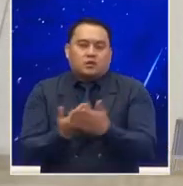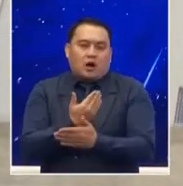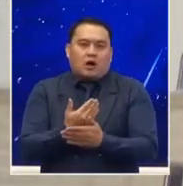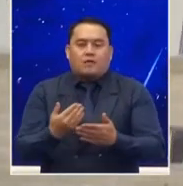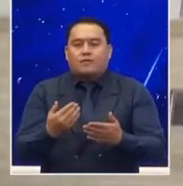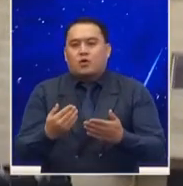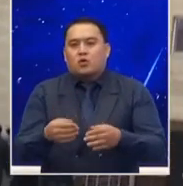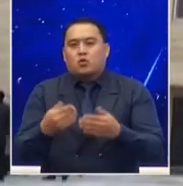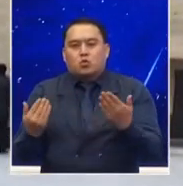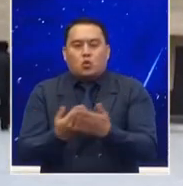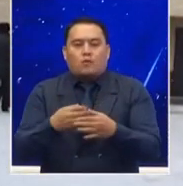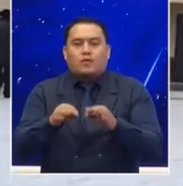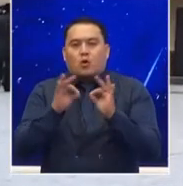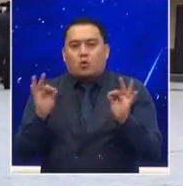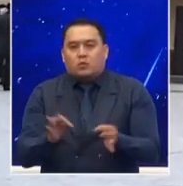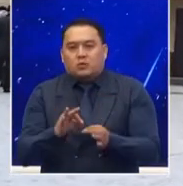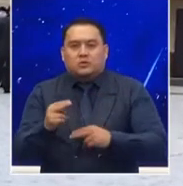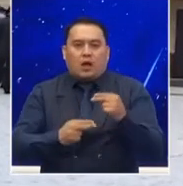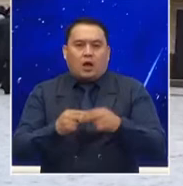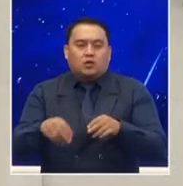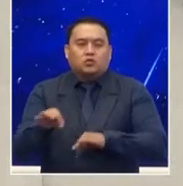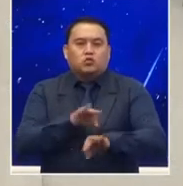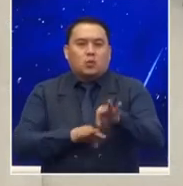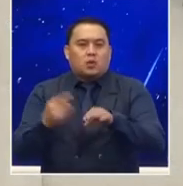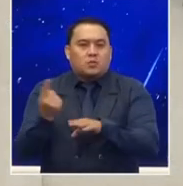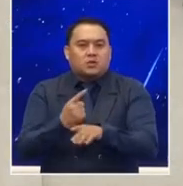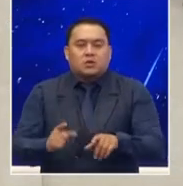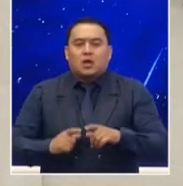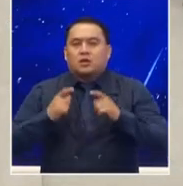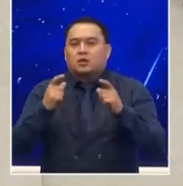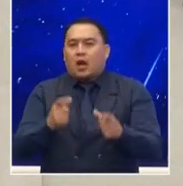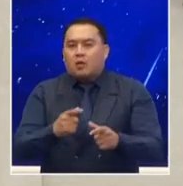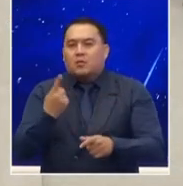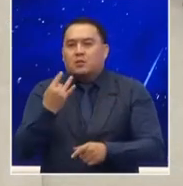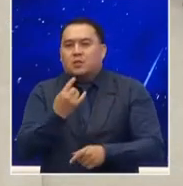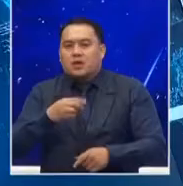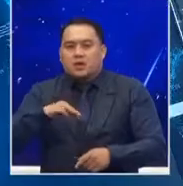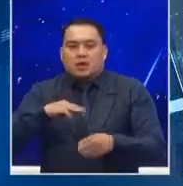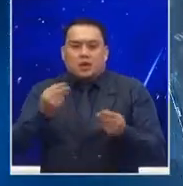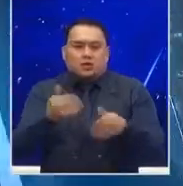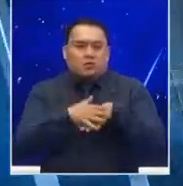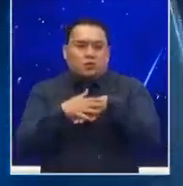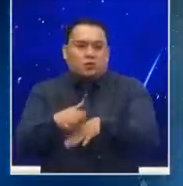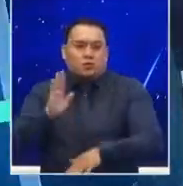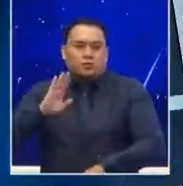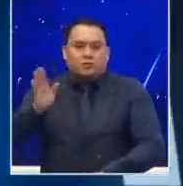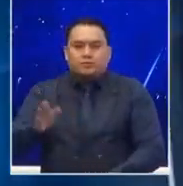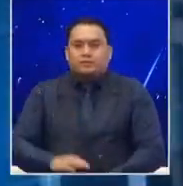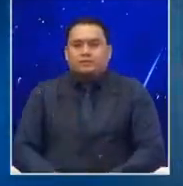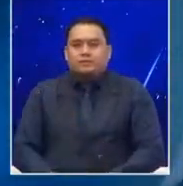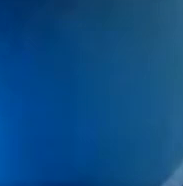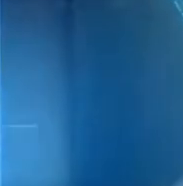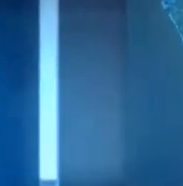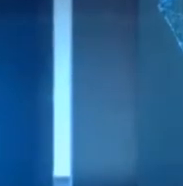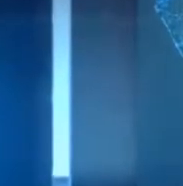блокты модульді типпен салынады. Бұл қанатқақты жобаның бірінші кезеңін іске асырады. 1 миллиард теңге бөлінеді. Жазира Исаева, Ғабит Қабдырахманов,